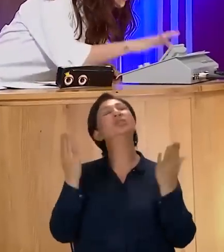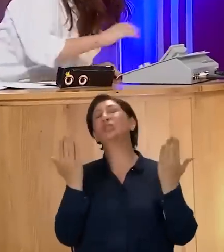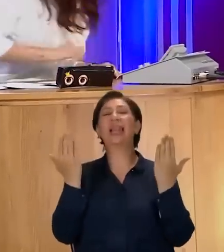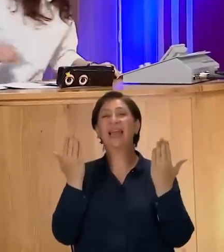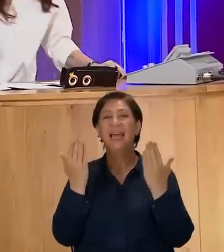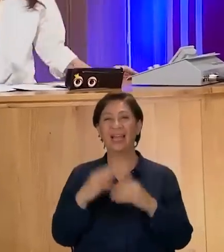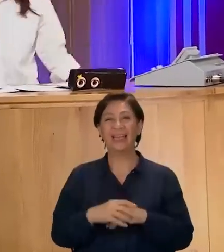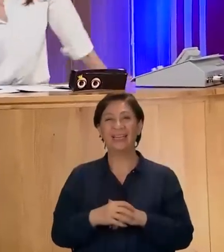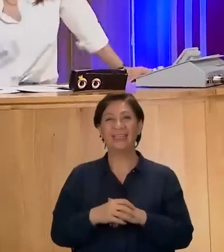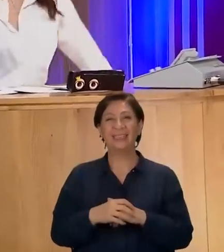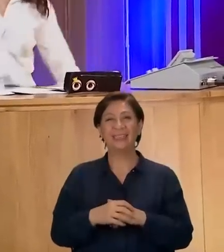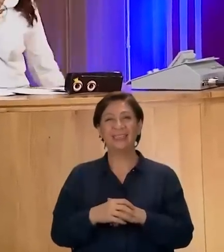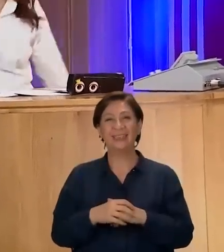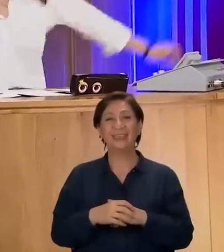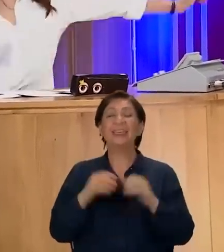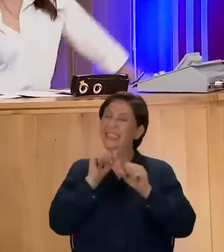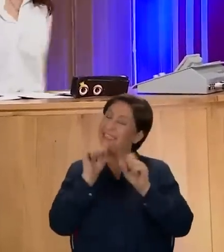inşallah.